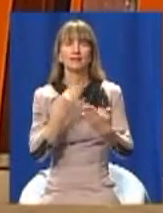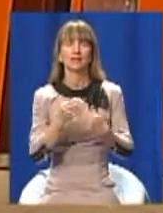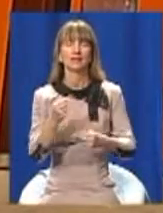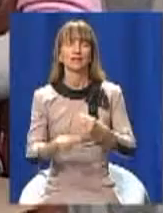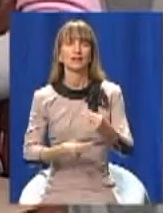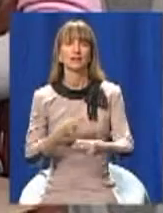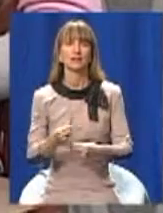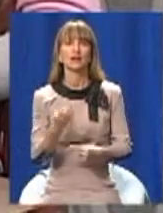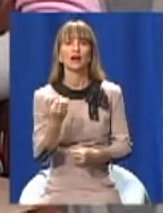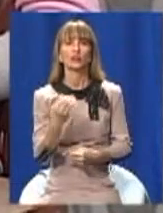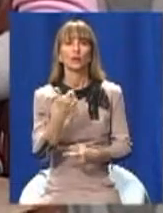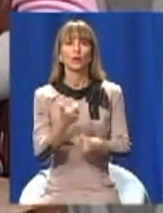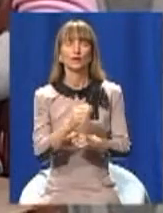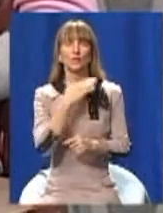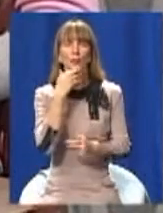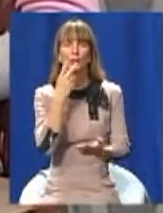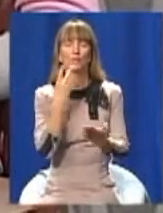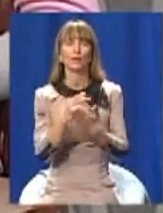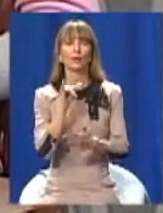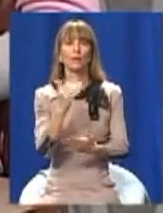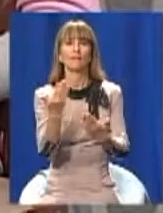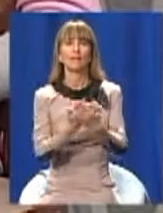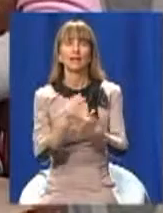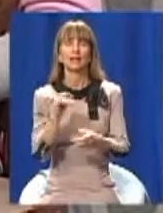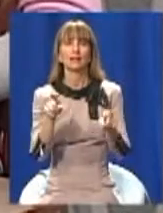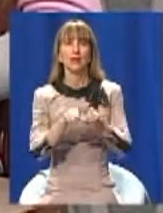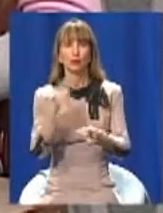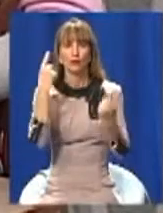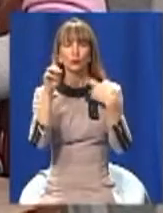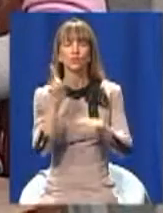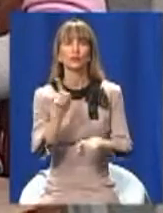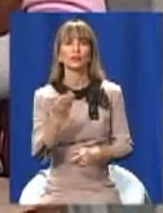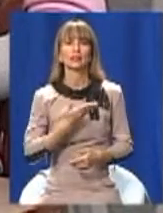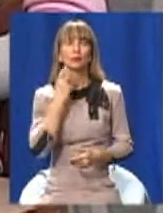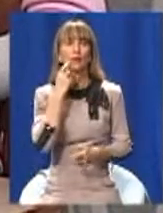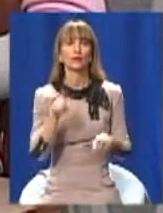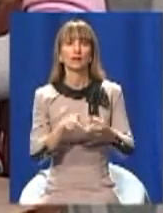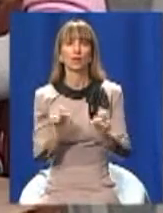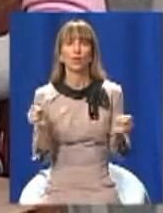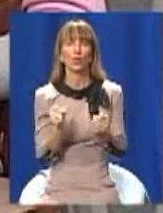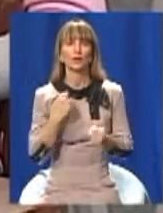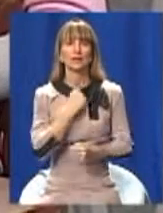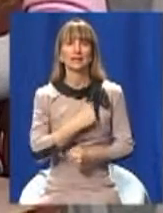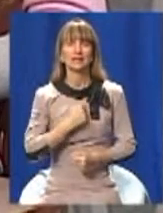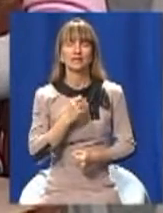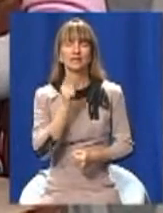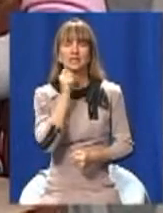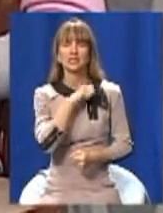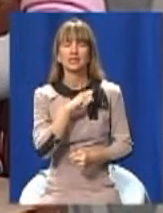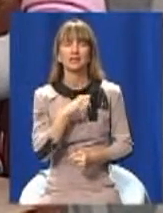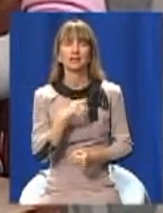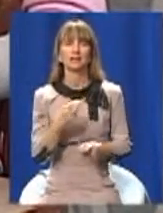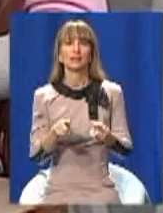традицій. А ще дуже багато показують у фільмах, а також мультиках, що Дід Мороз – це він такий холодний, сердитий, злий